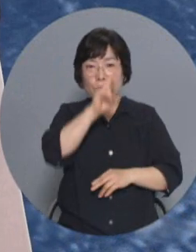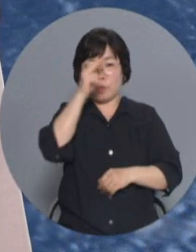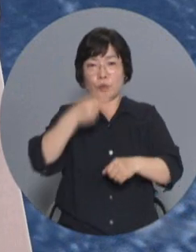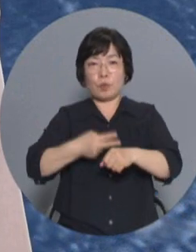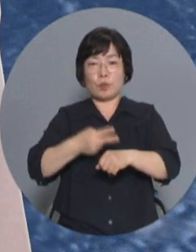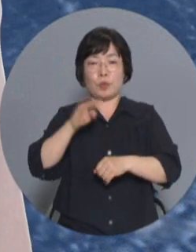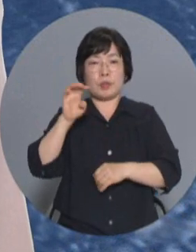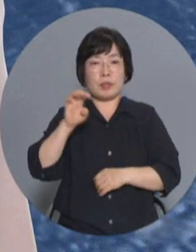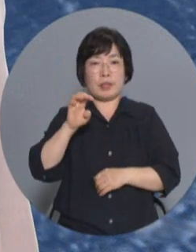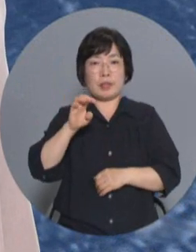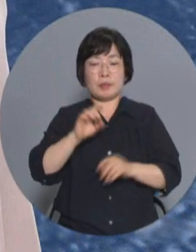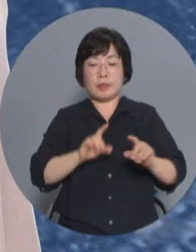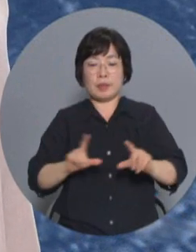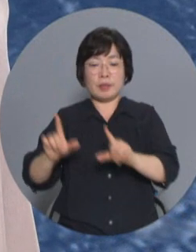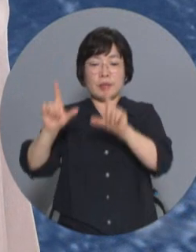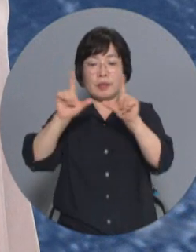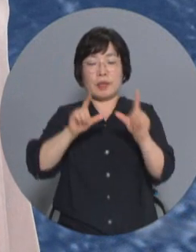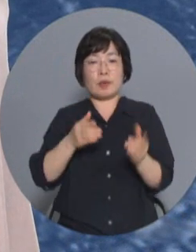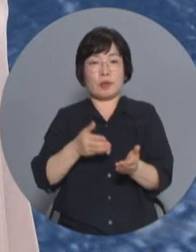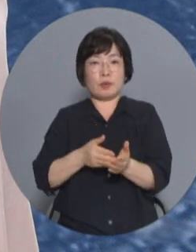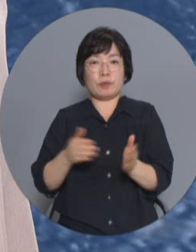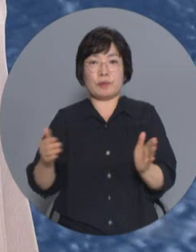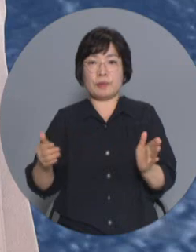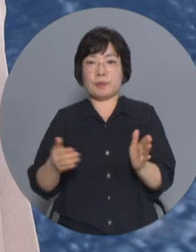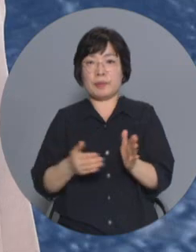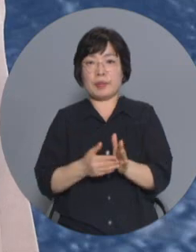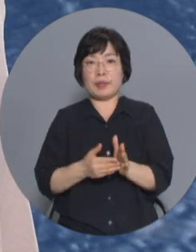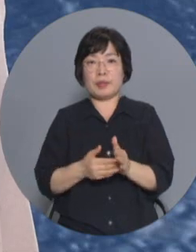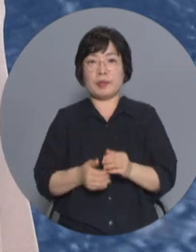2시 40분입니다 지금까지 생활 포커스 송유 하였습니다